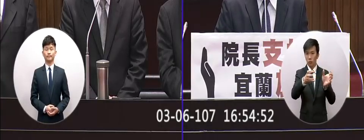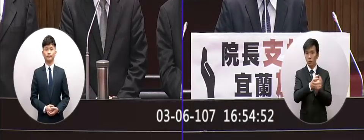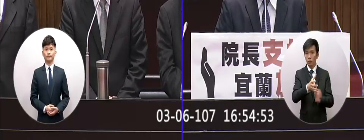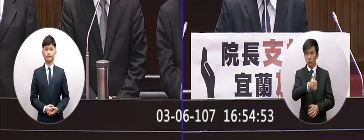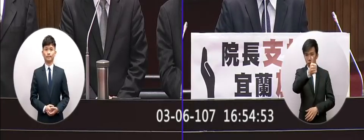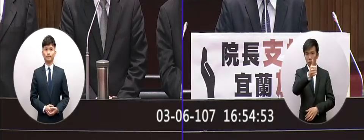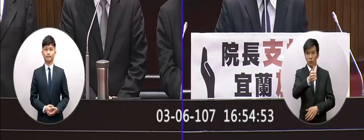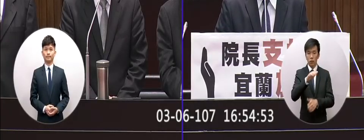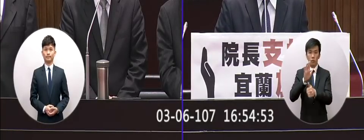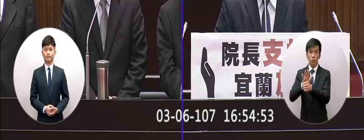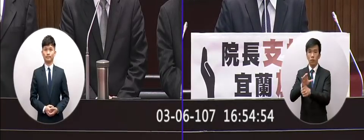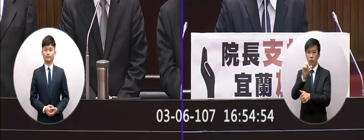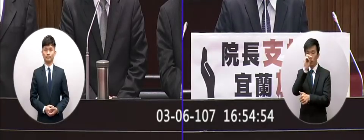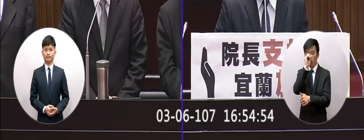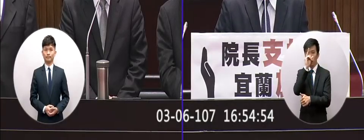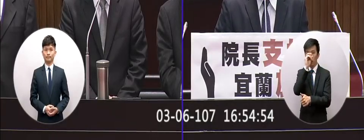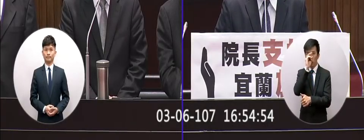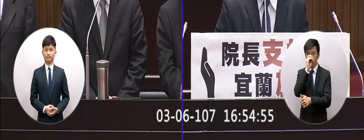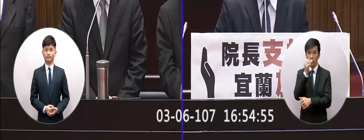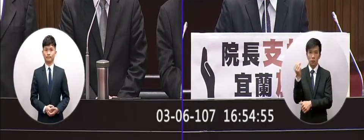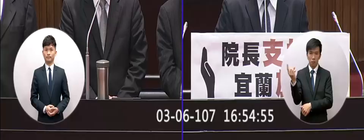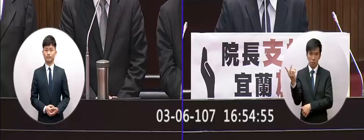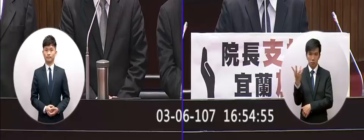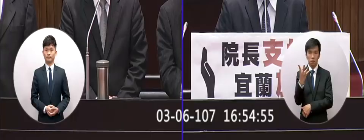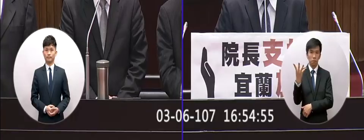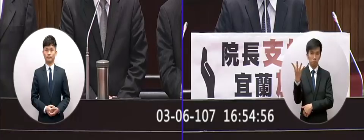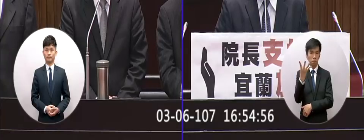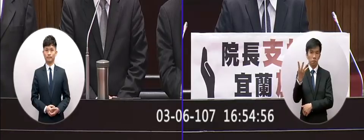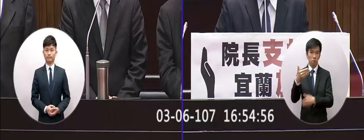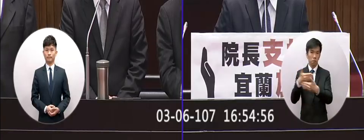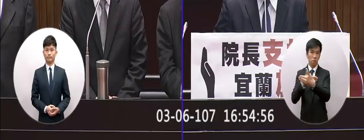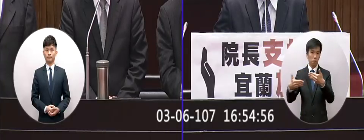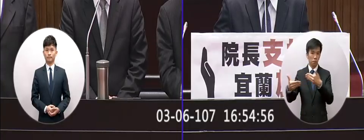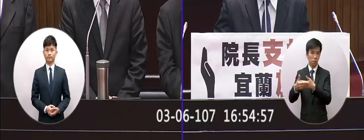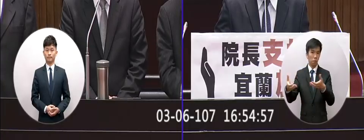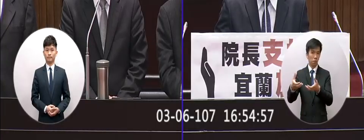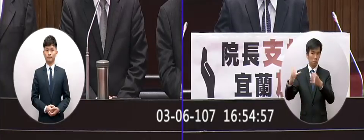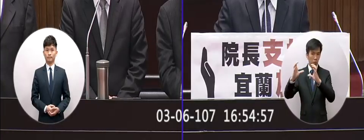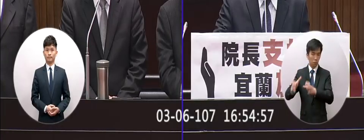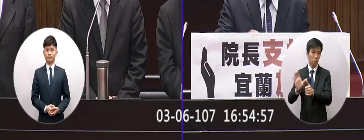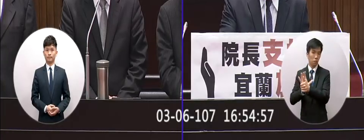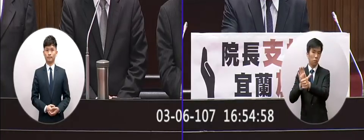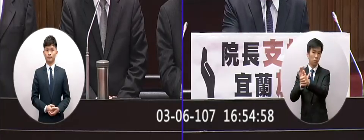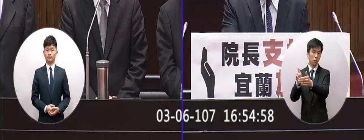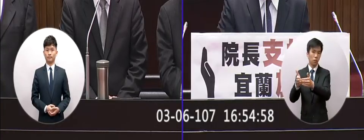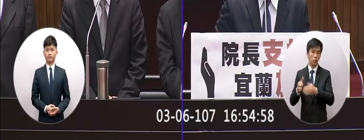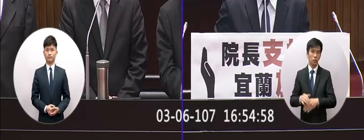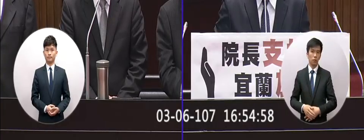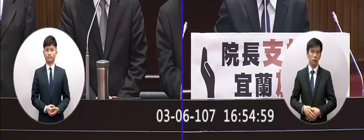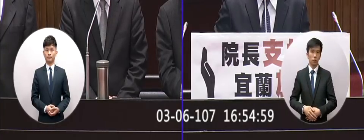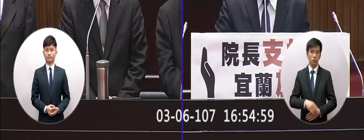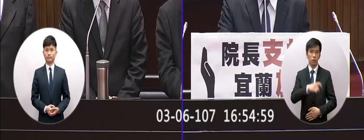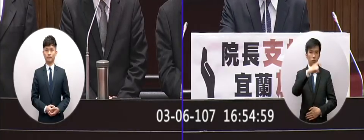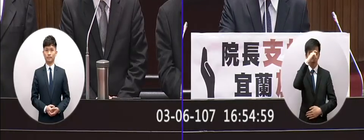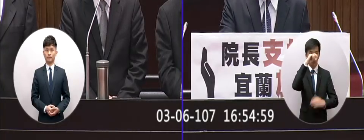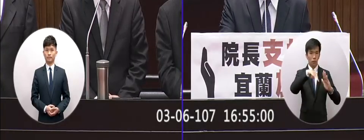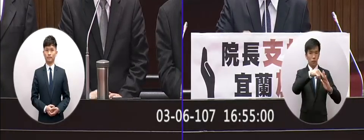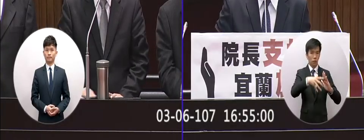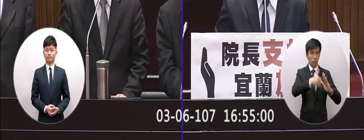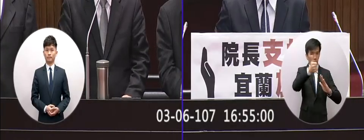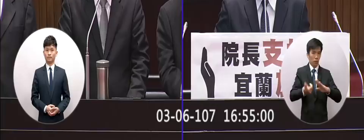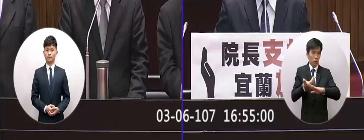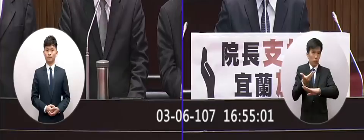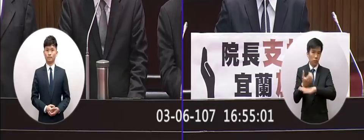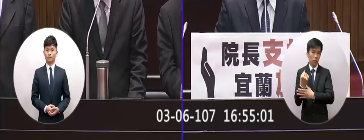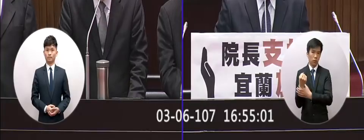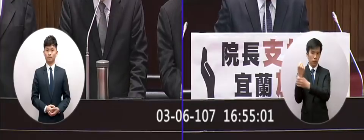推动宜兰县的四大重大的这个交通建设。那请院长呢能够全力支持，那我相信宜兰就